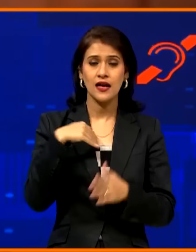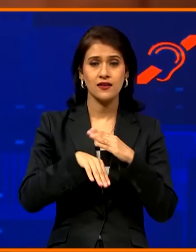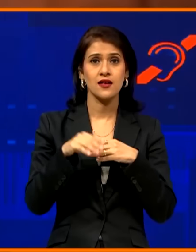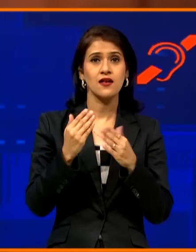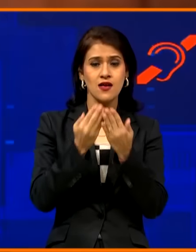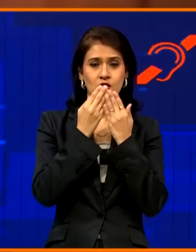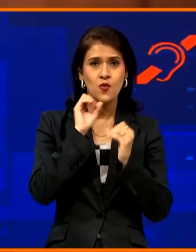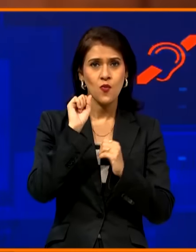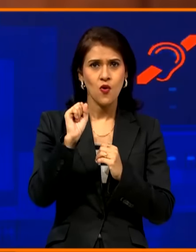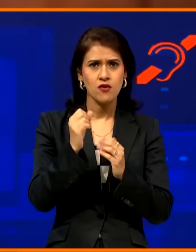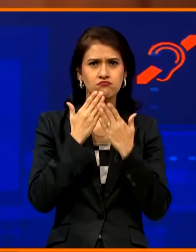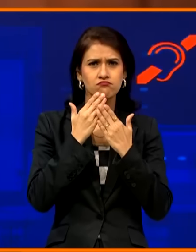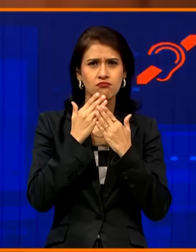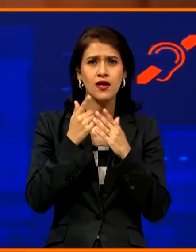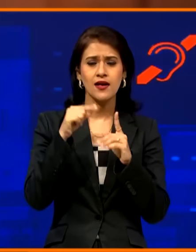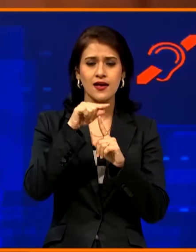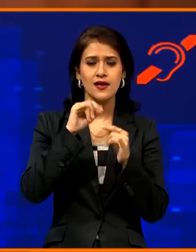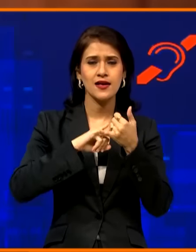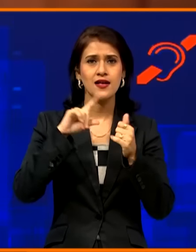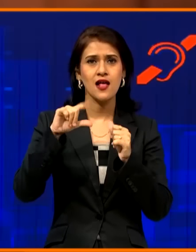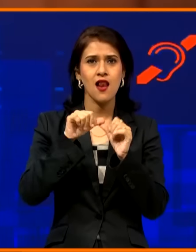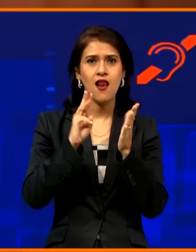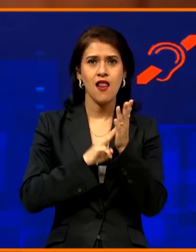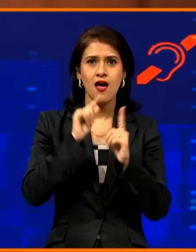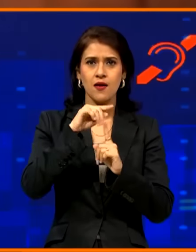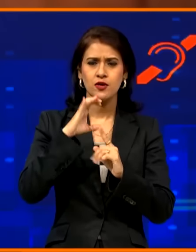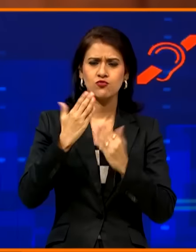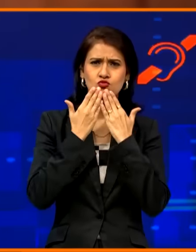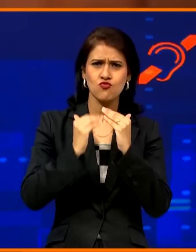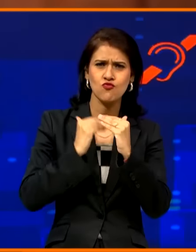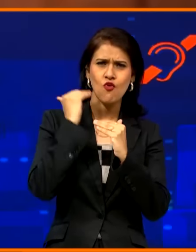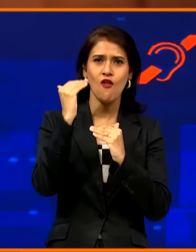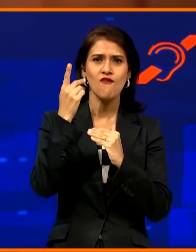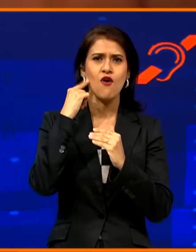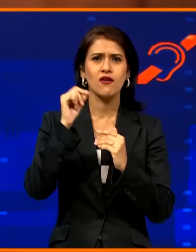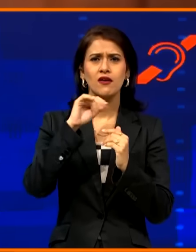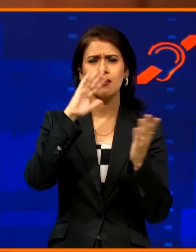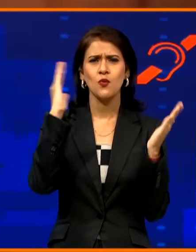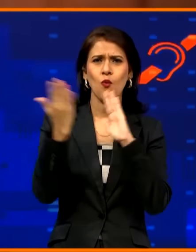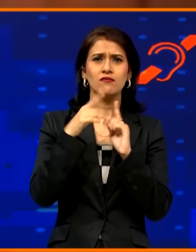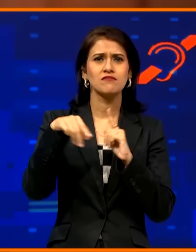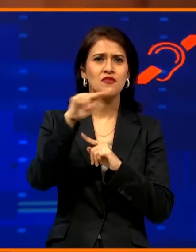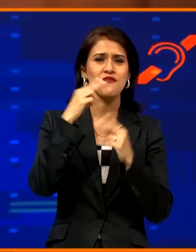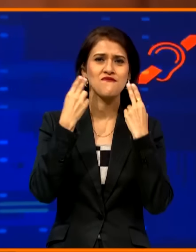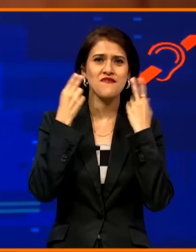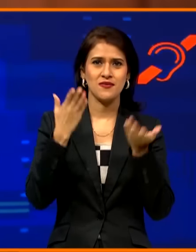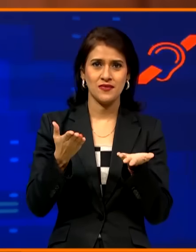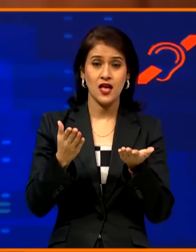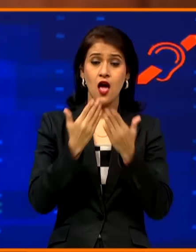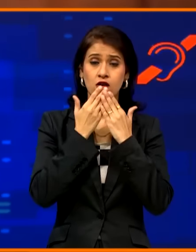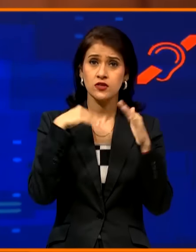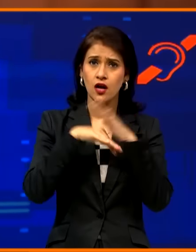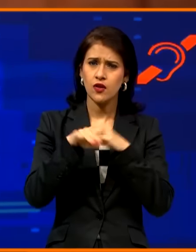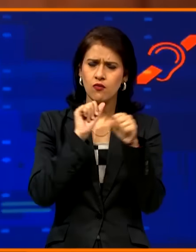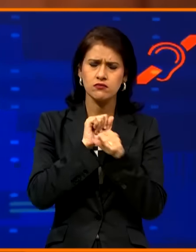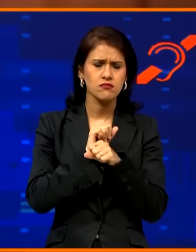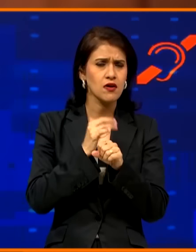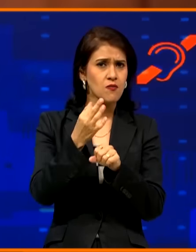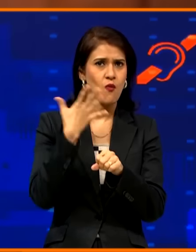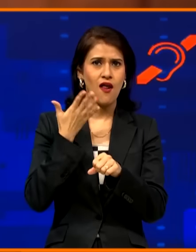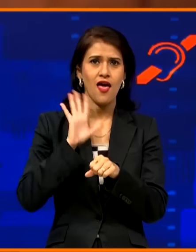स्कॉलर के तौर पर पूरी दुनिया में नाम कमाया है जिन्होंने एजुकेशन की फील्ड में जबरदस्त काम किया है